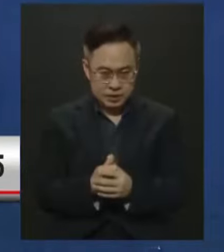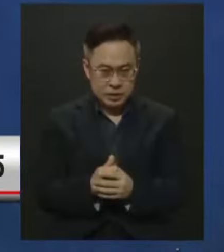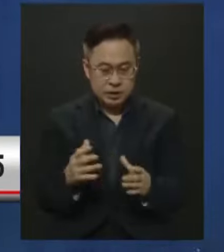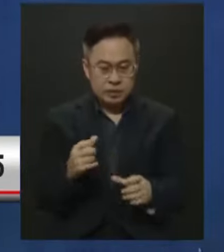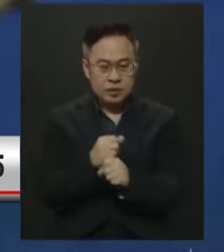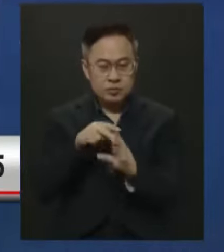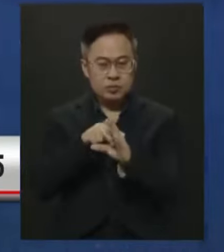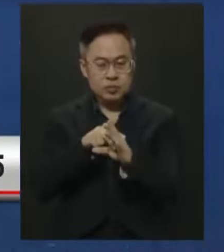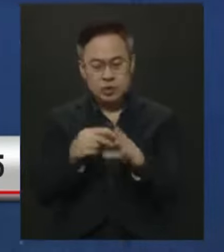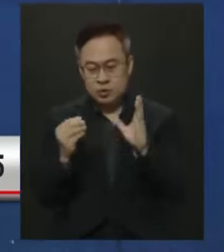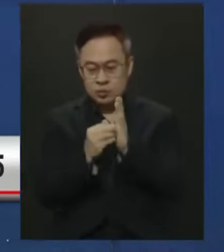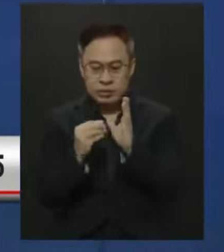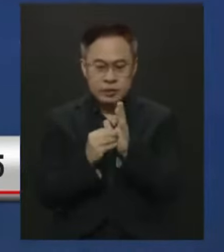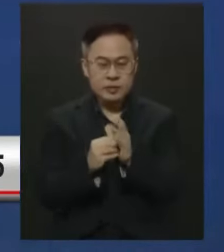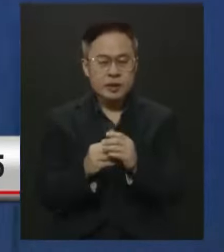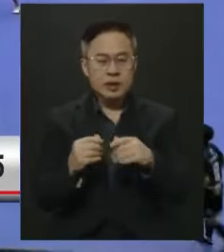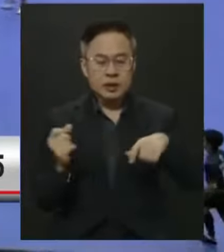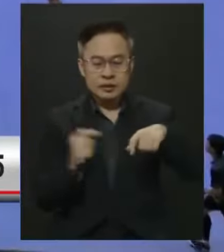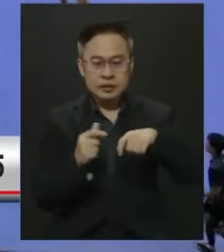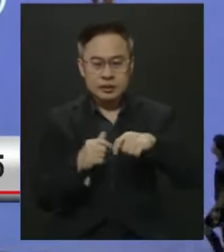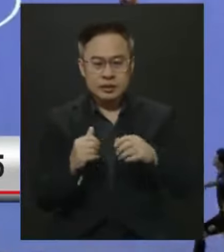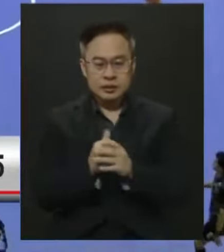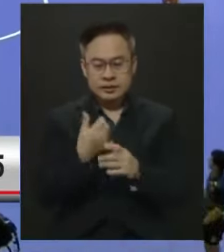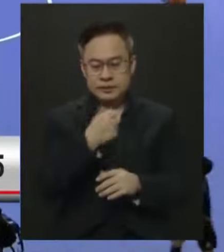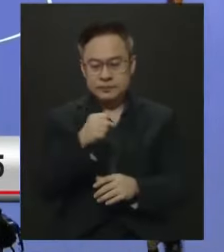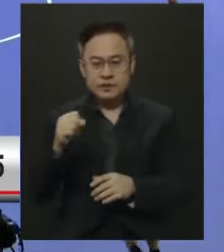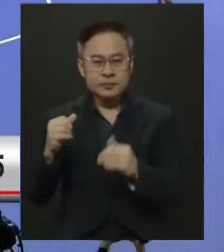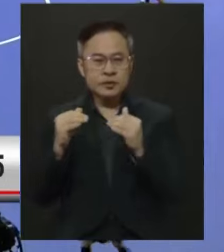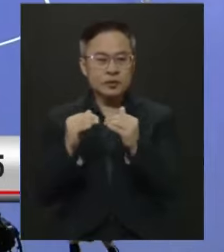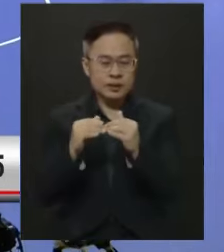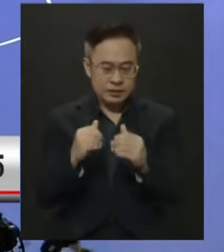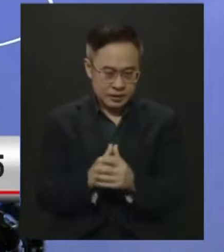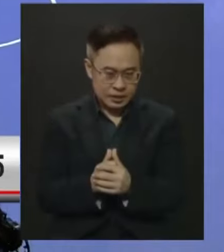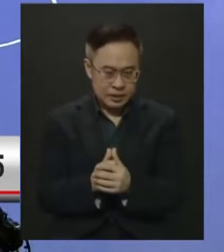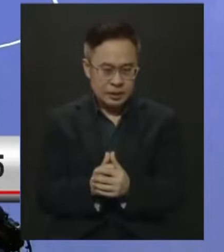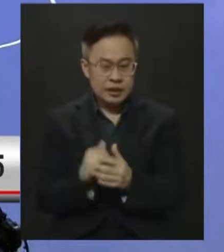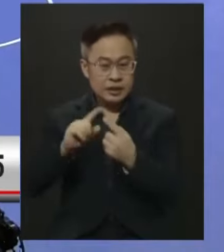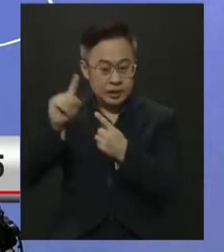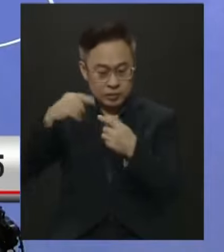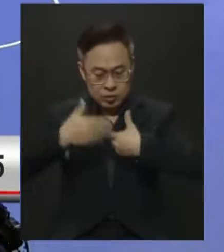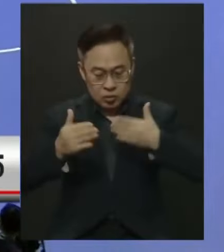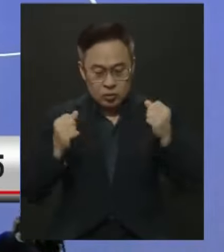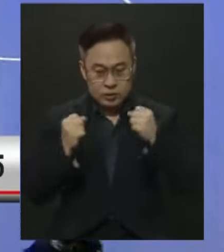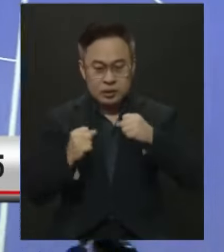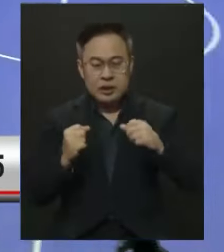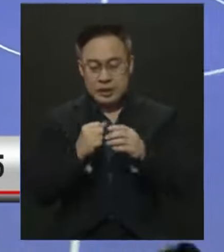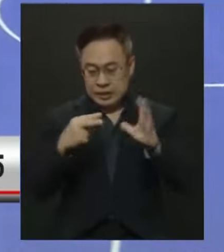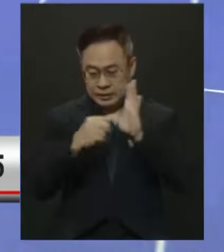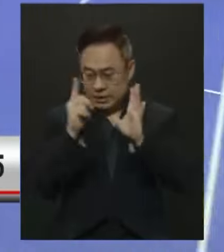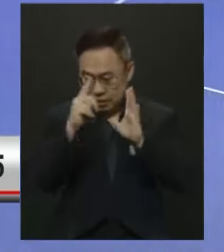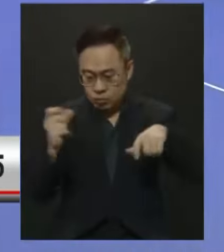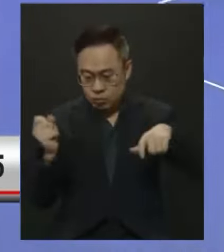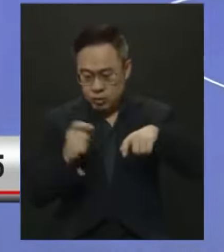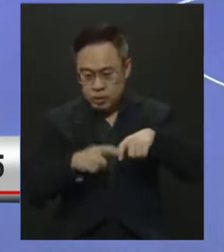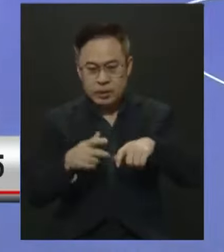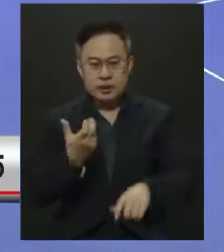รีกับแบงคอก BTS เนี่ยยังยิงนัดละ10ลูกอยู่ประตูเยอะสุดจะเป็นห้องเย็นท่าข้ามแต่ว่าถ้าประตูรวม